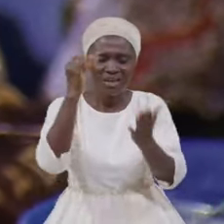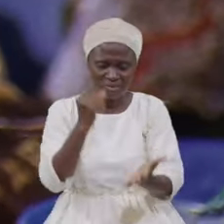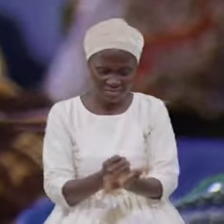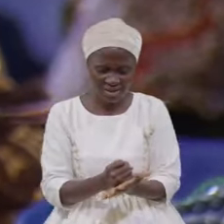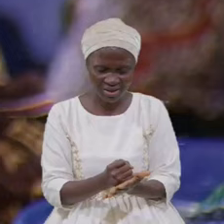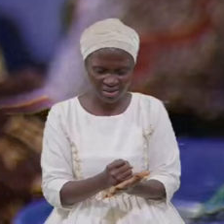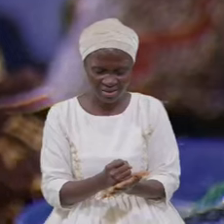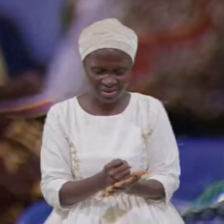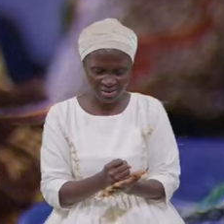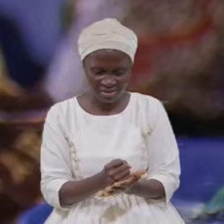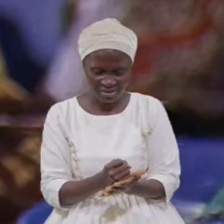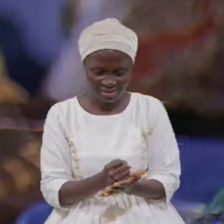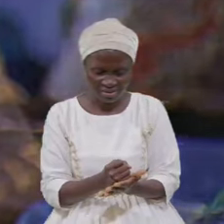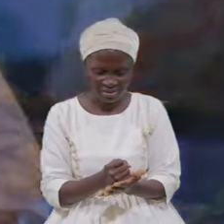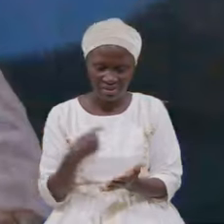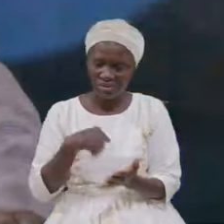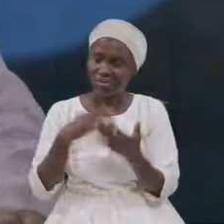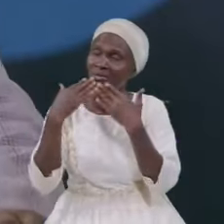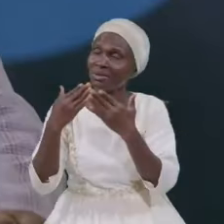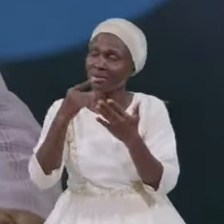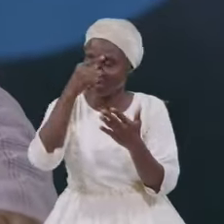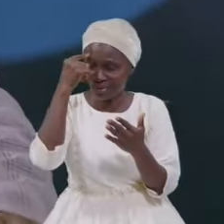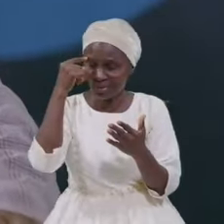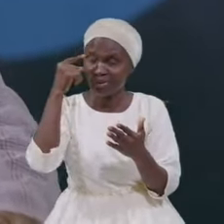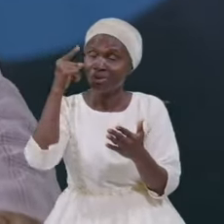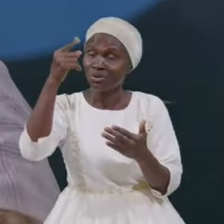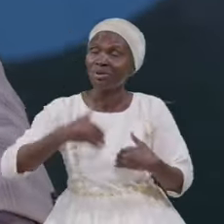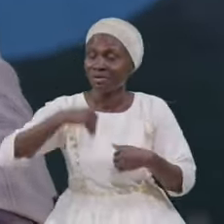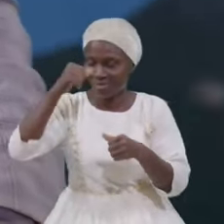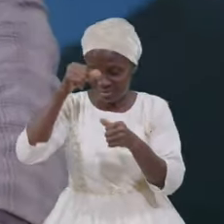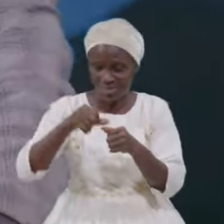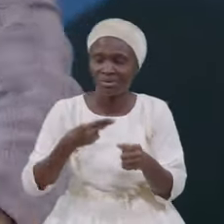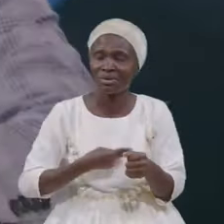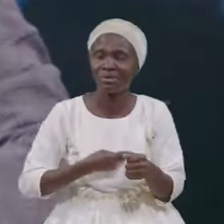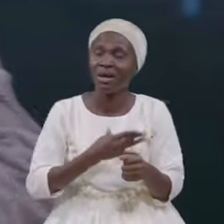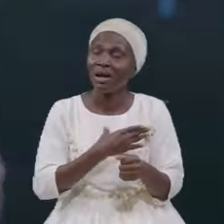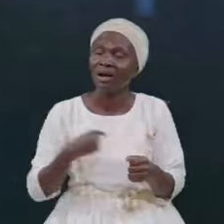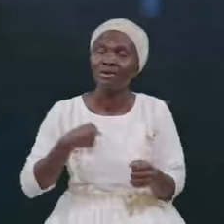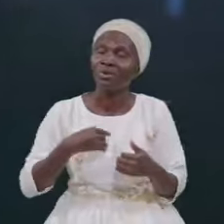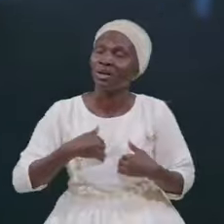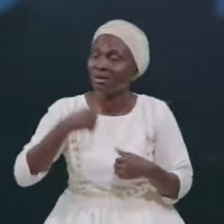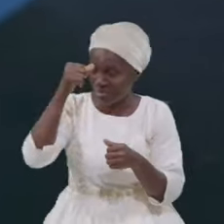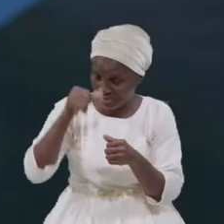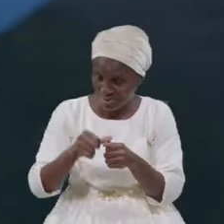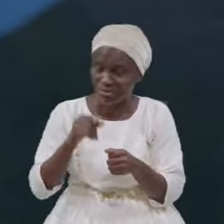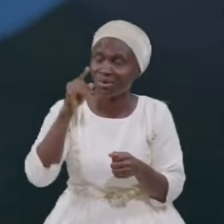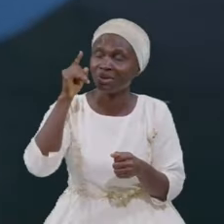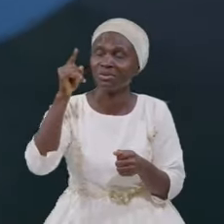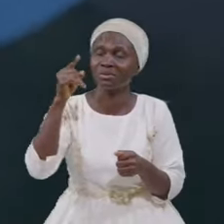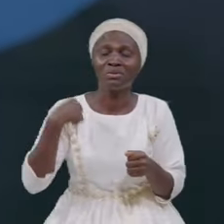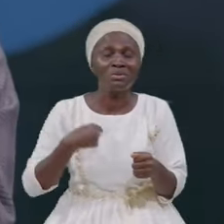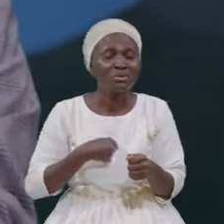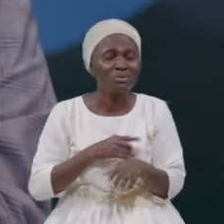Nous te remercions parce que tu t'es souvenu de nous. Et nous nous sommes rappelés, nous nous souvenons de toi, nous ne